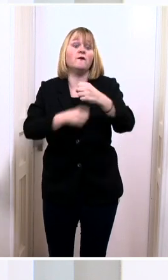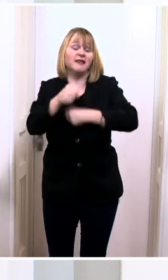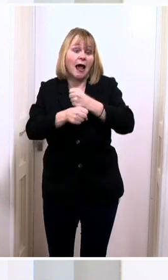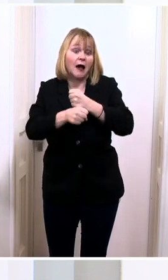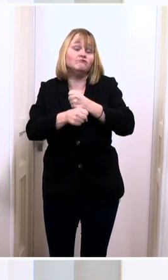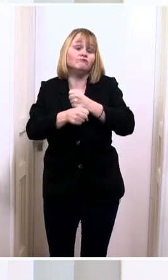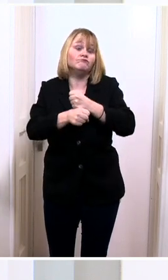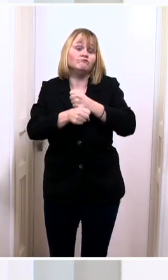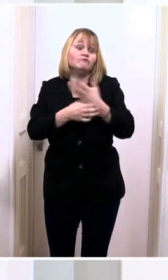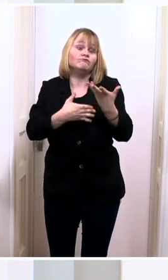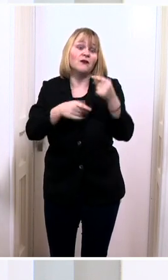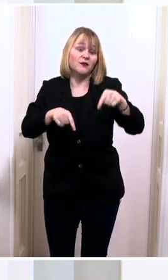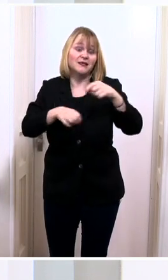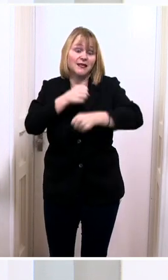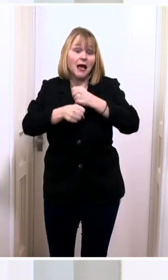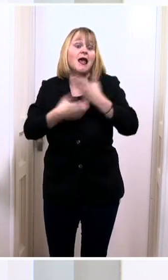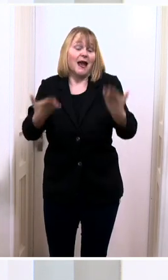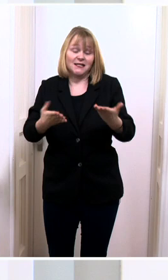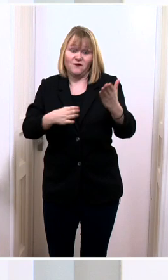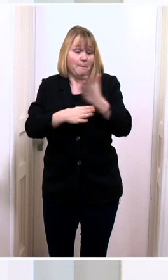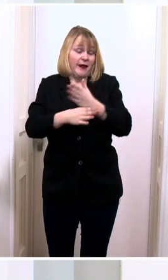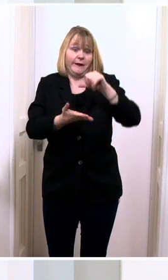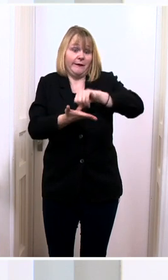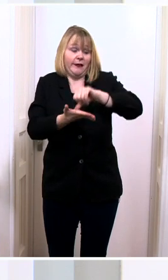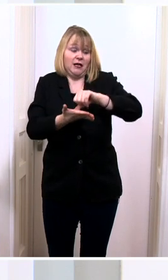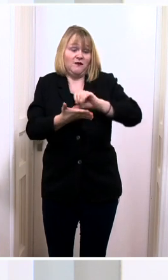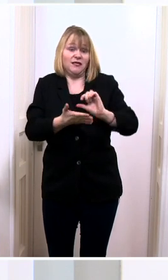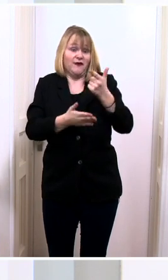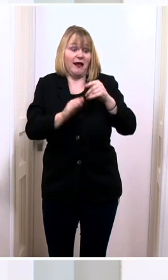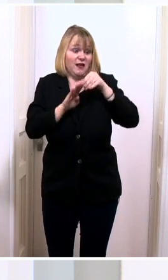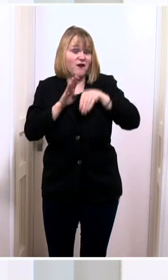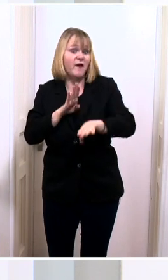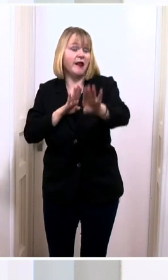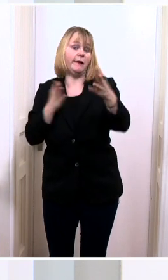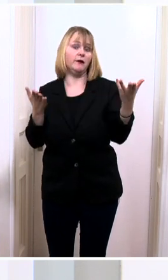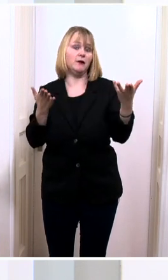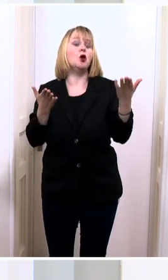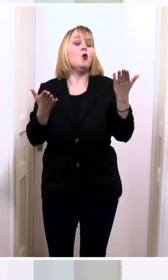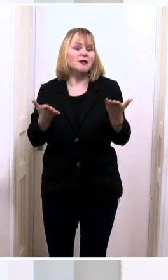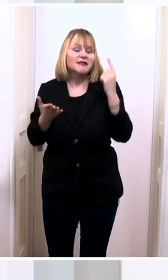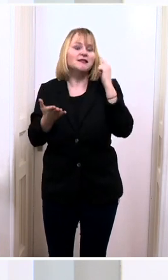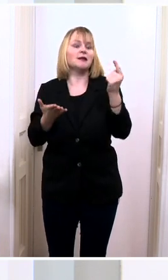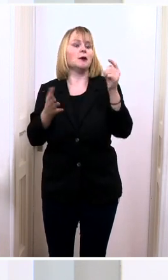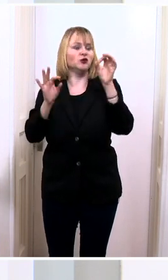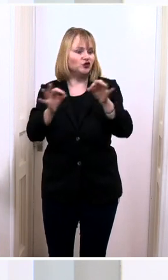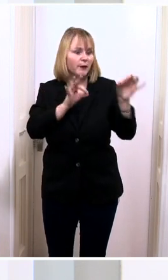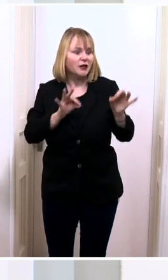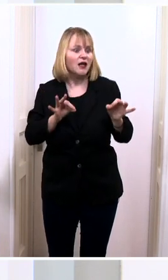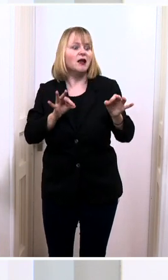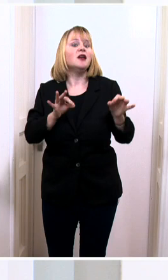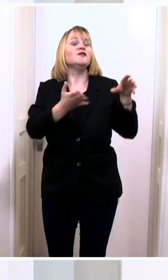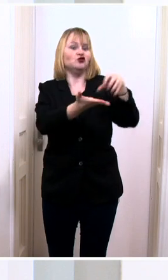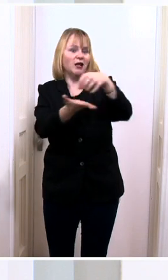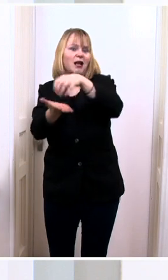Heute, inmitten der zweiten Welle, sehen wir aber, dass es auch für die Monate nach März an verschiedenen Stellen